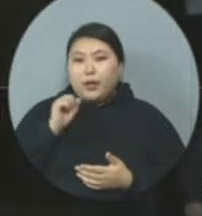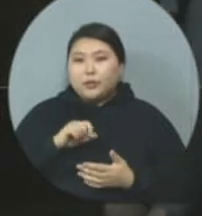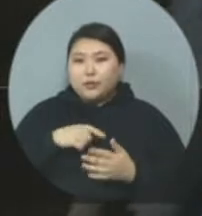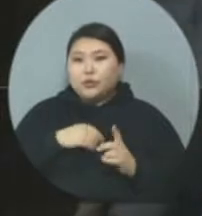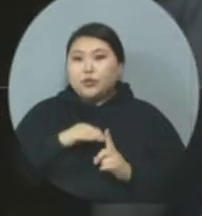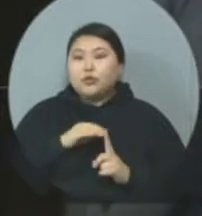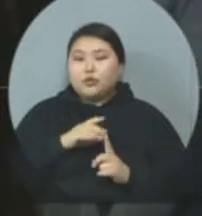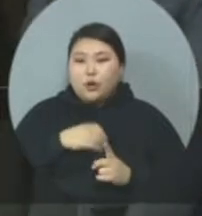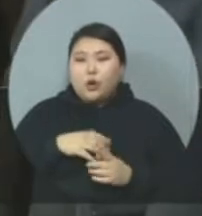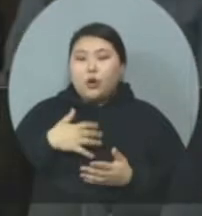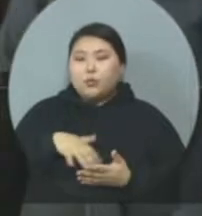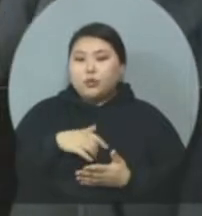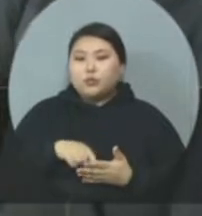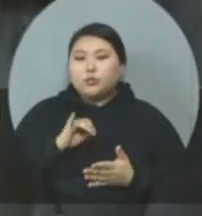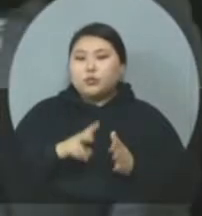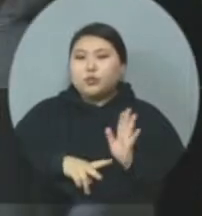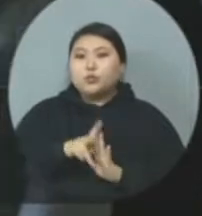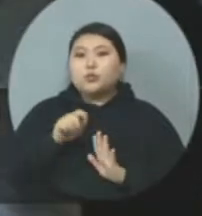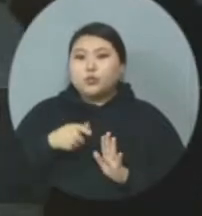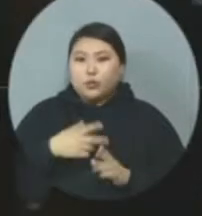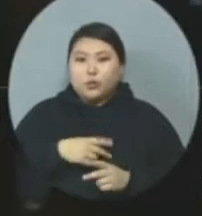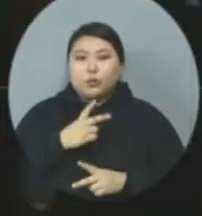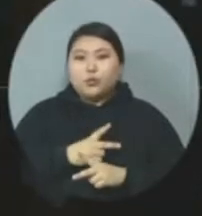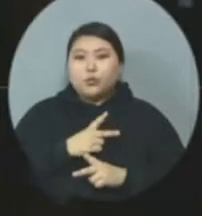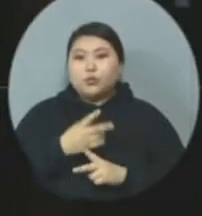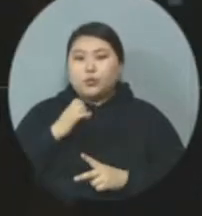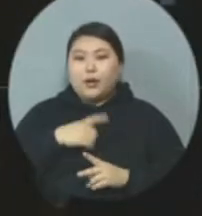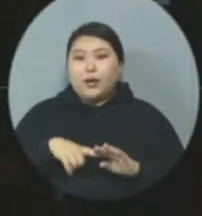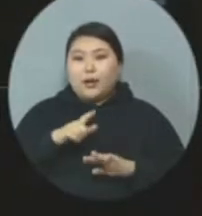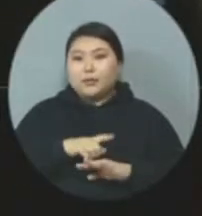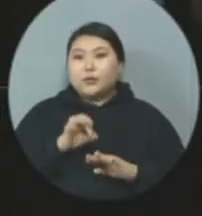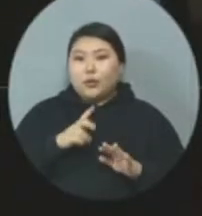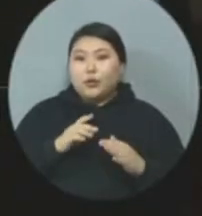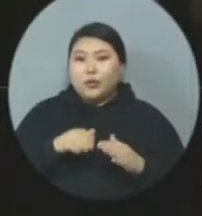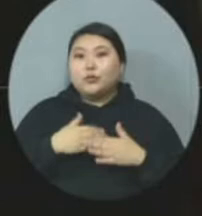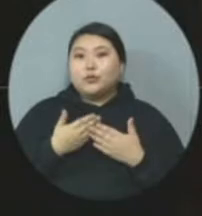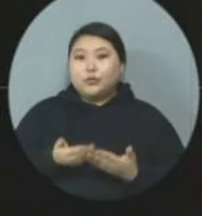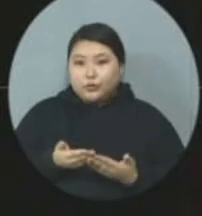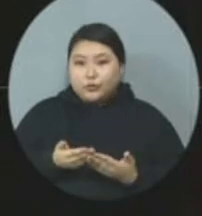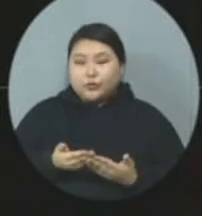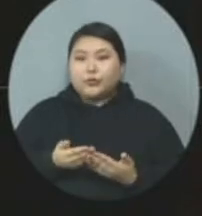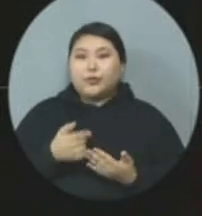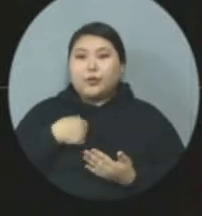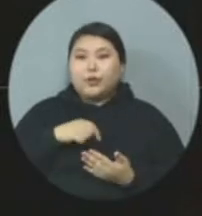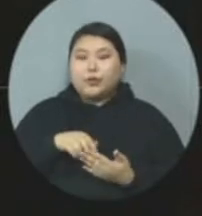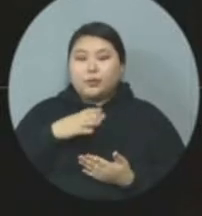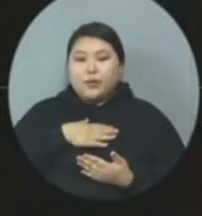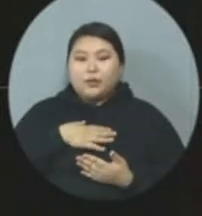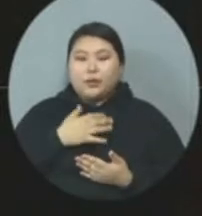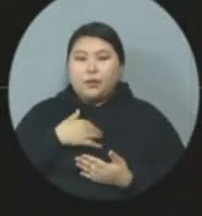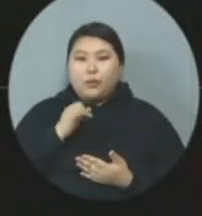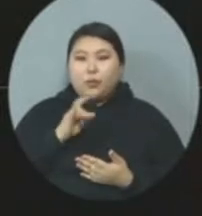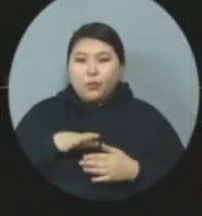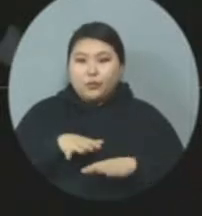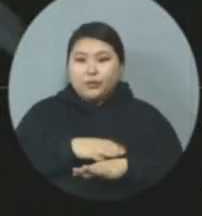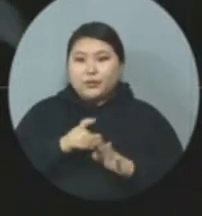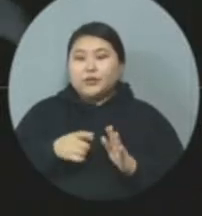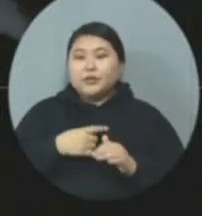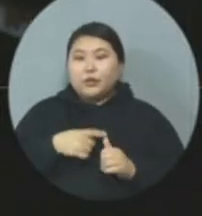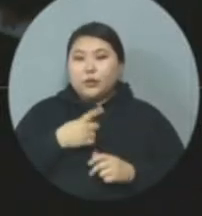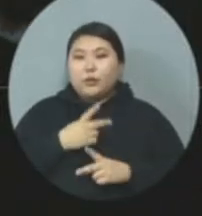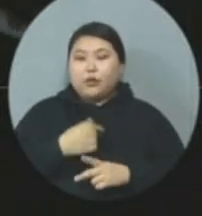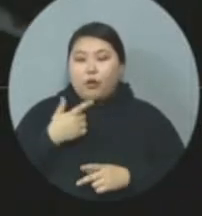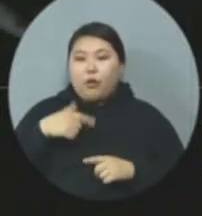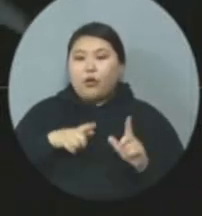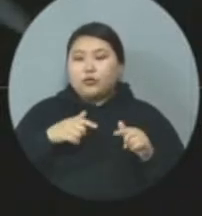байгаа. А бохирдлын юунаас үүсэж байгаа вэ гэхээр хууль бус газар олголт одоо манай нэг урт нэртэй хууль гэж яригддаг те. Гол